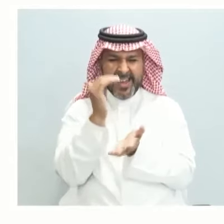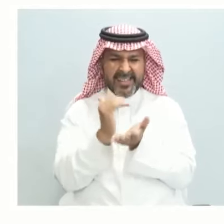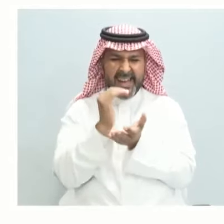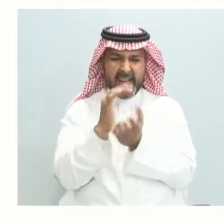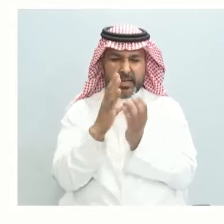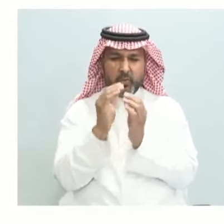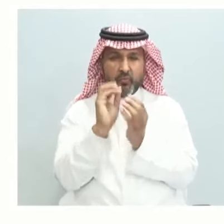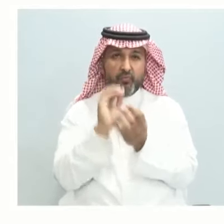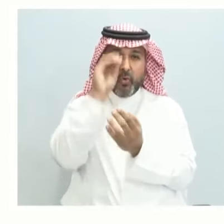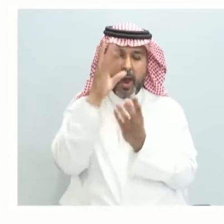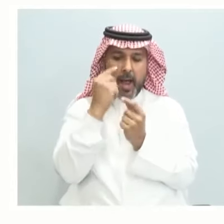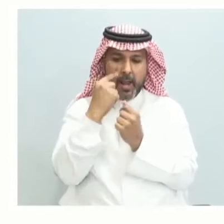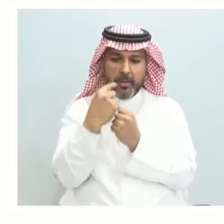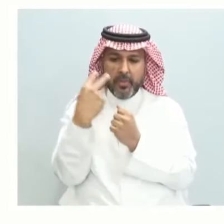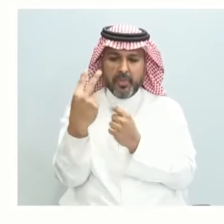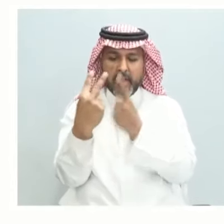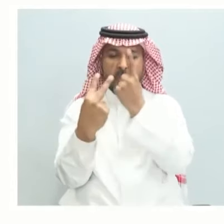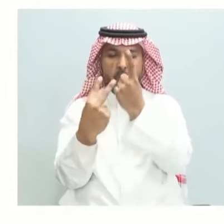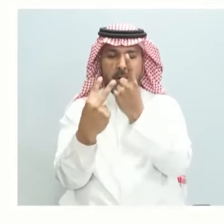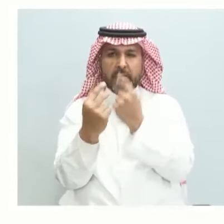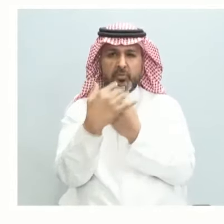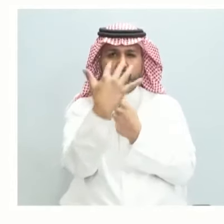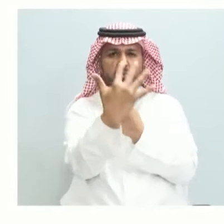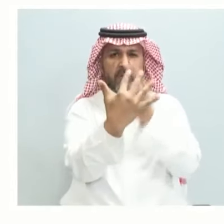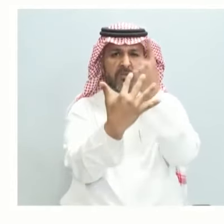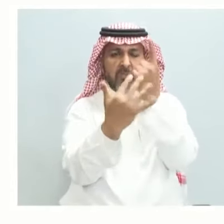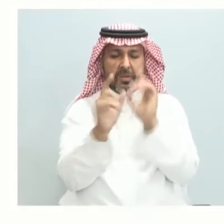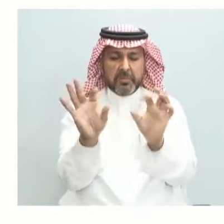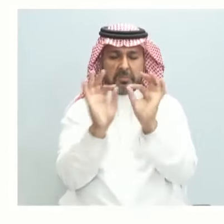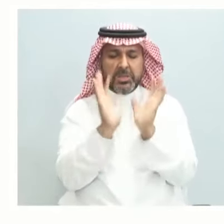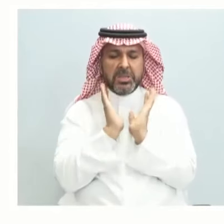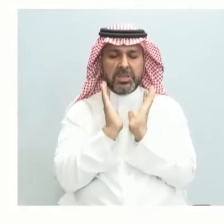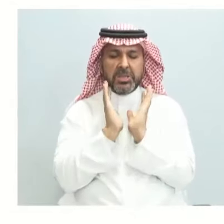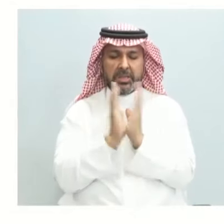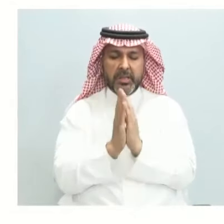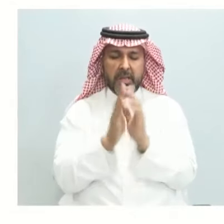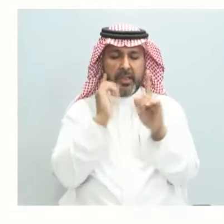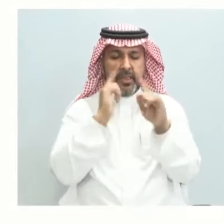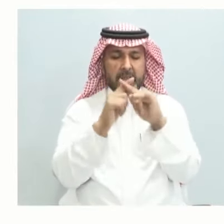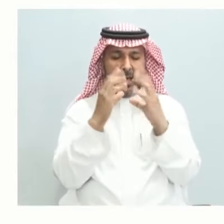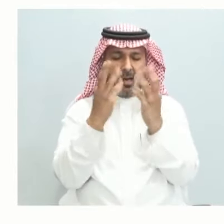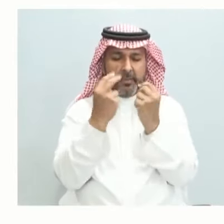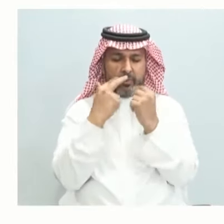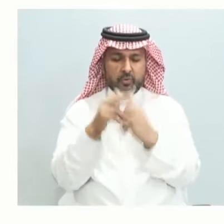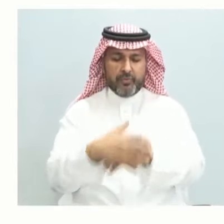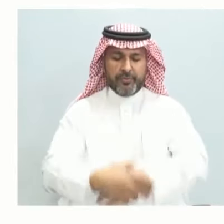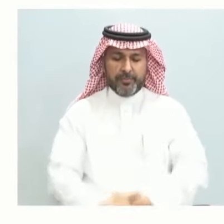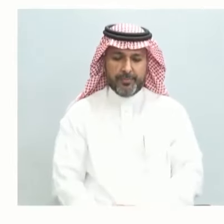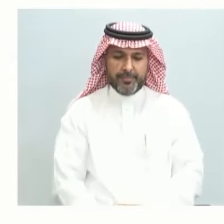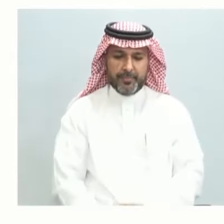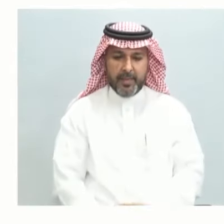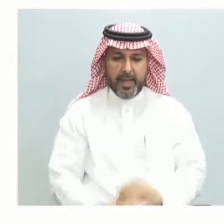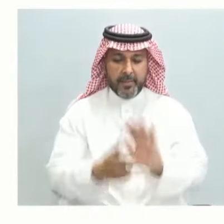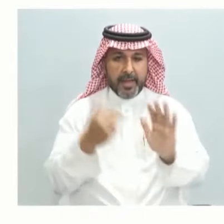الاقل نلاحظ هنا هنا الاس الاقل 2 اس 1 و 5 اس واحد هي الاس الاقل اذا القاسم